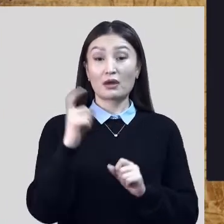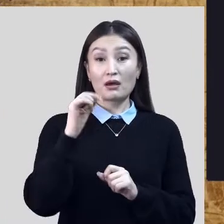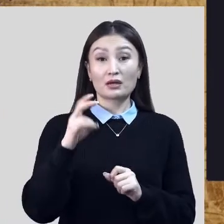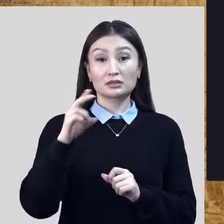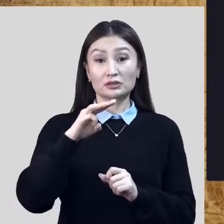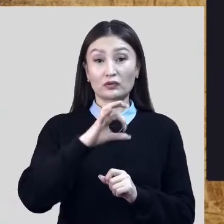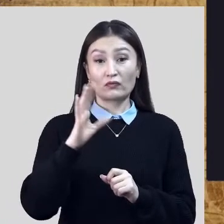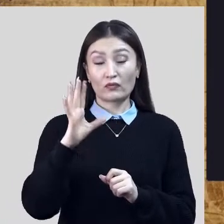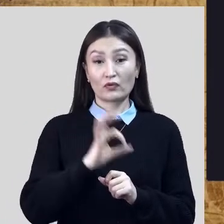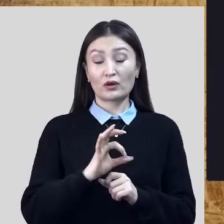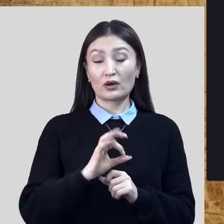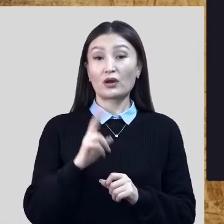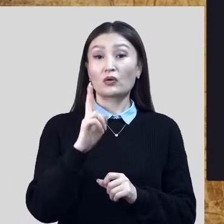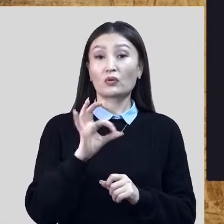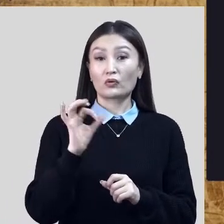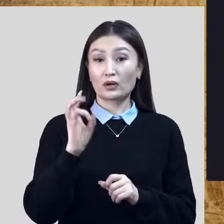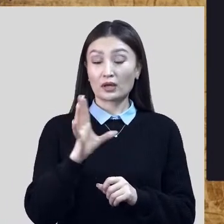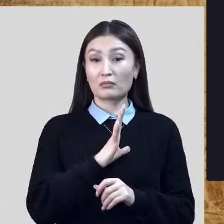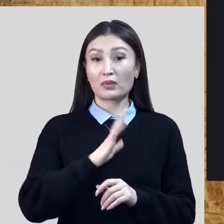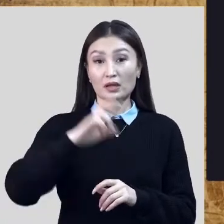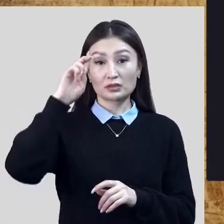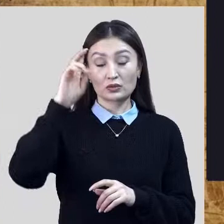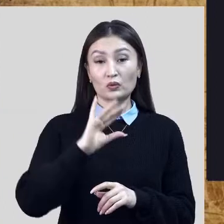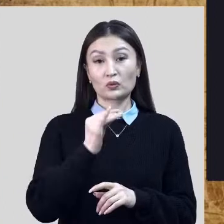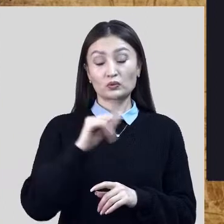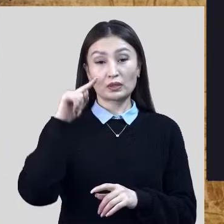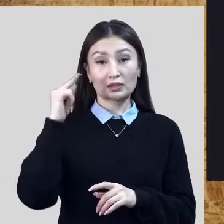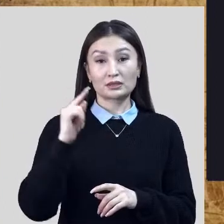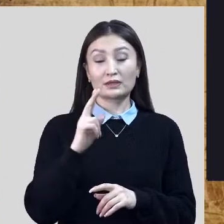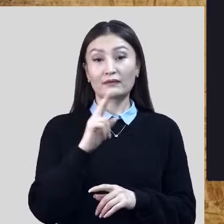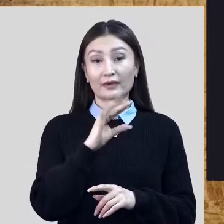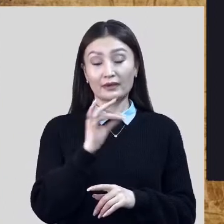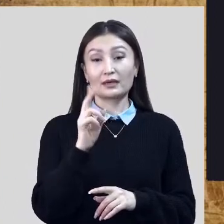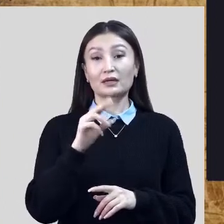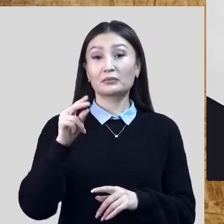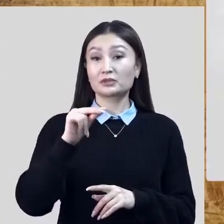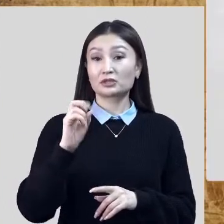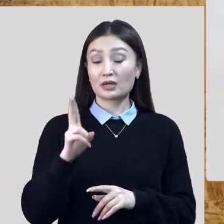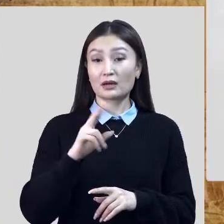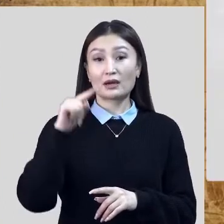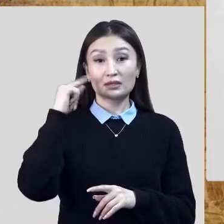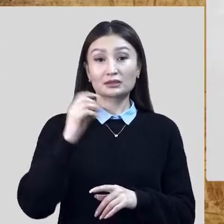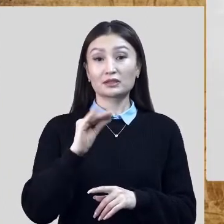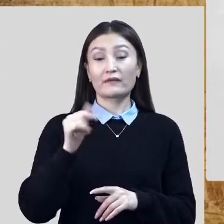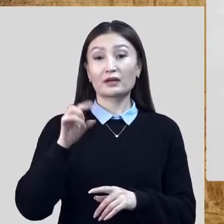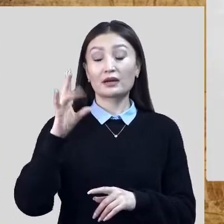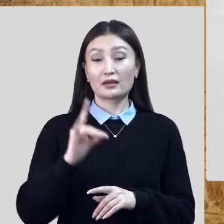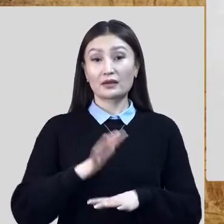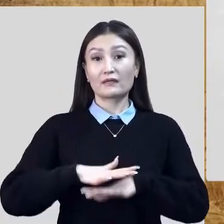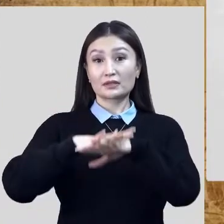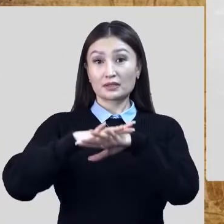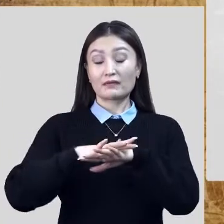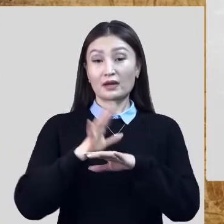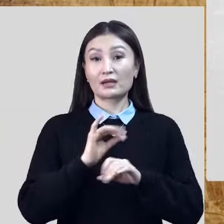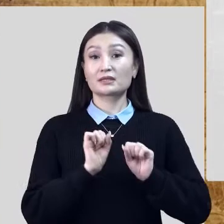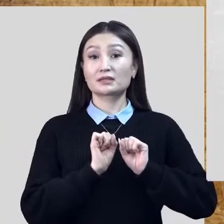ханства. По сути, Коканское ханство было государством южных кыргызов и кыпчаков. В эти годы кыргызы-ферганы восставали и